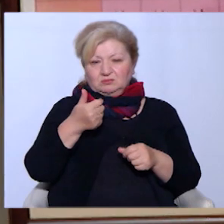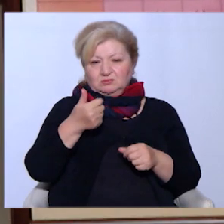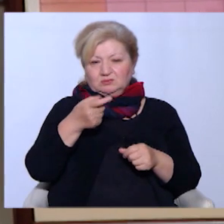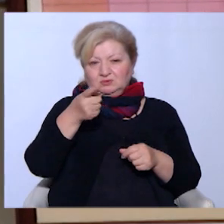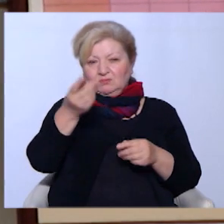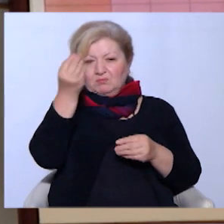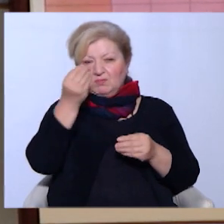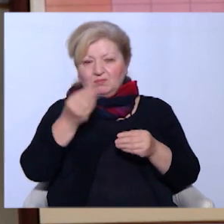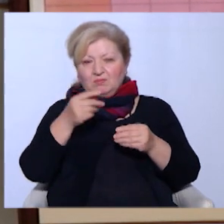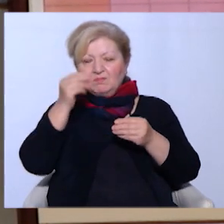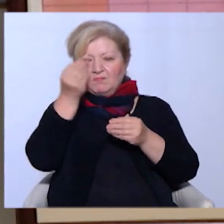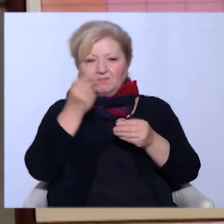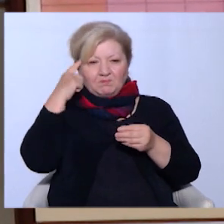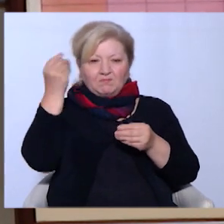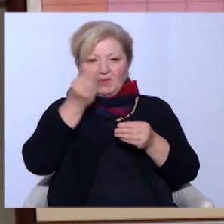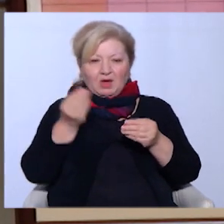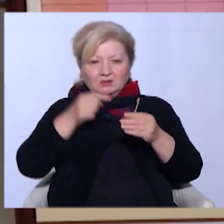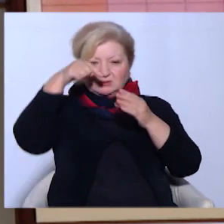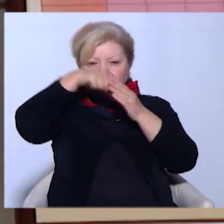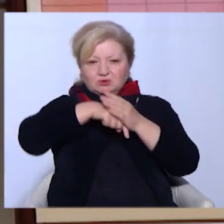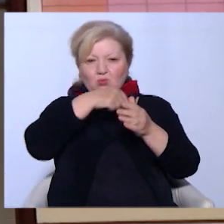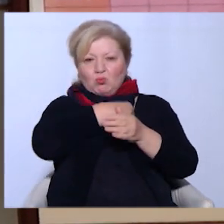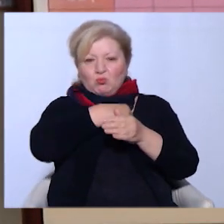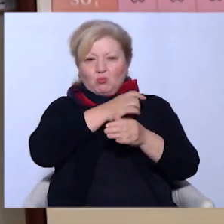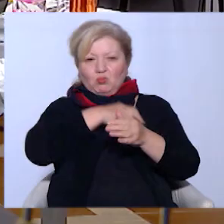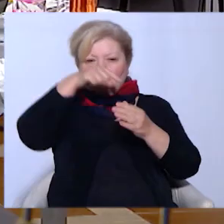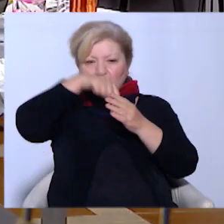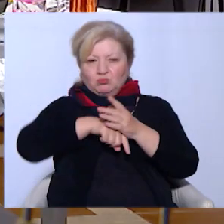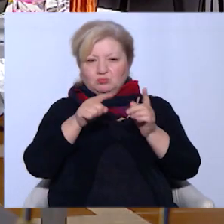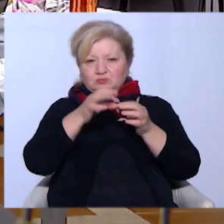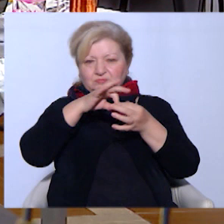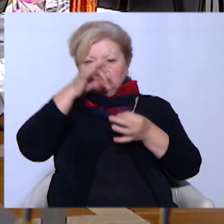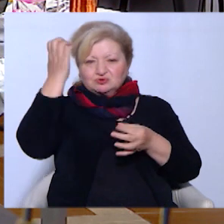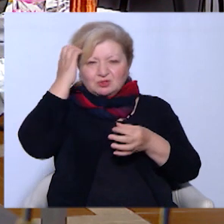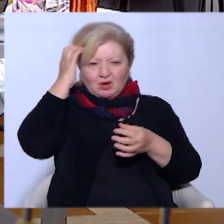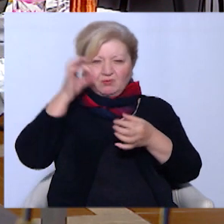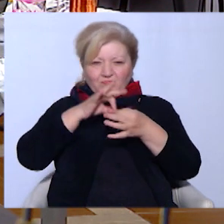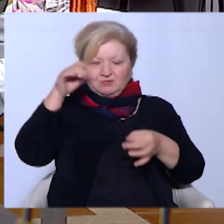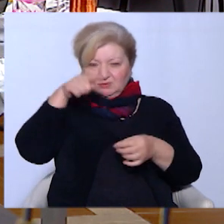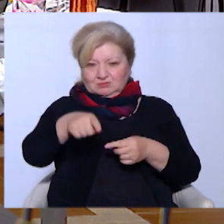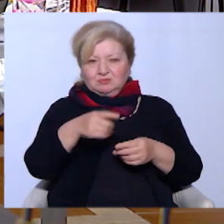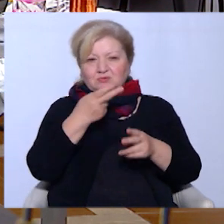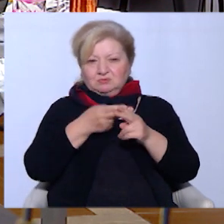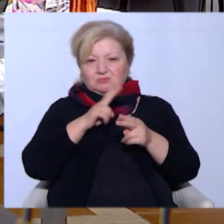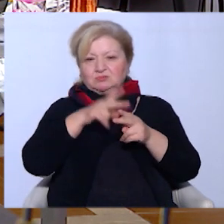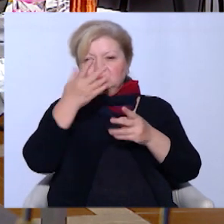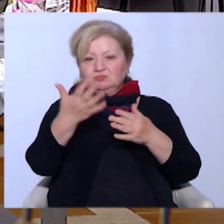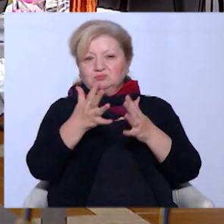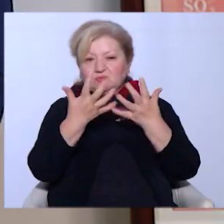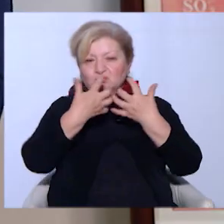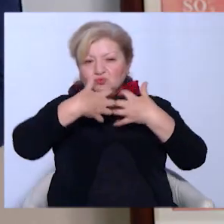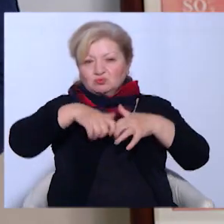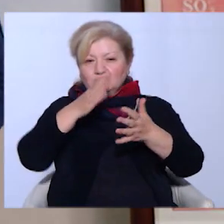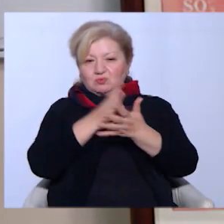შენი ფანქრის გული, ალმასი და მინდა გითხრა, რომ ამ ნივთიერებების სტრუქტურა არის